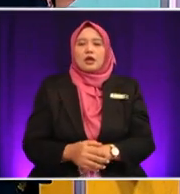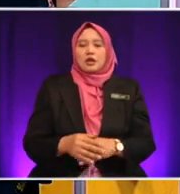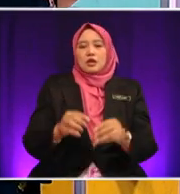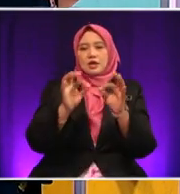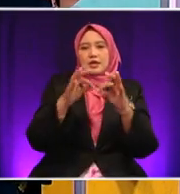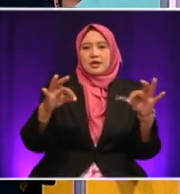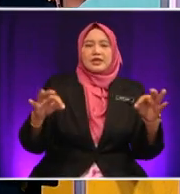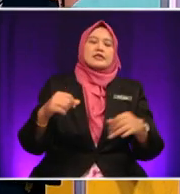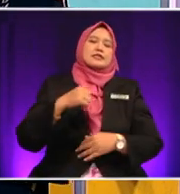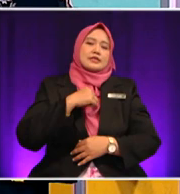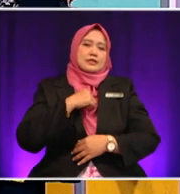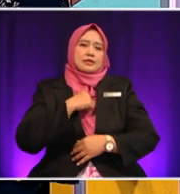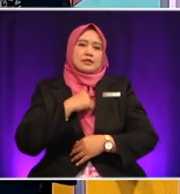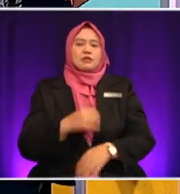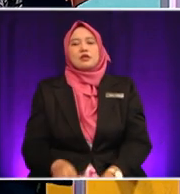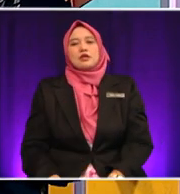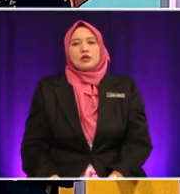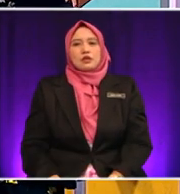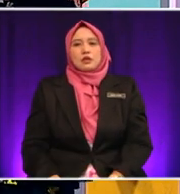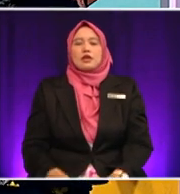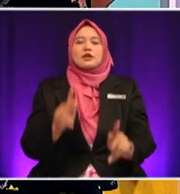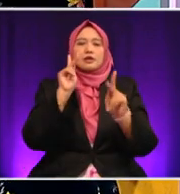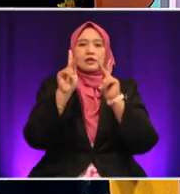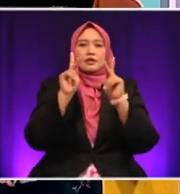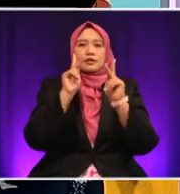menyukakan pencerobohan oke